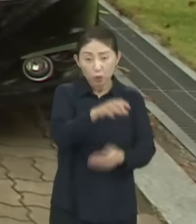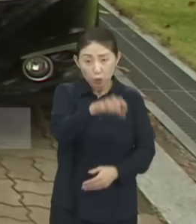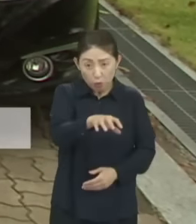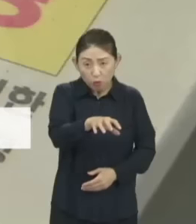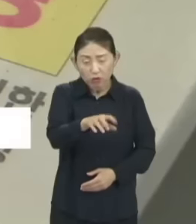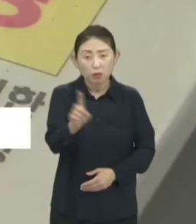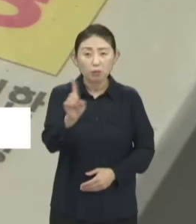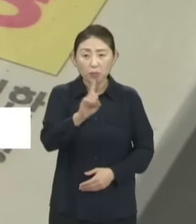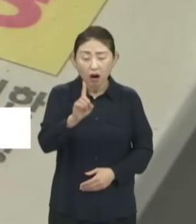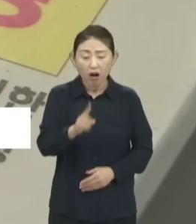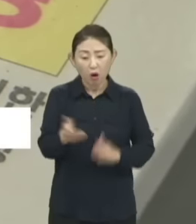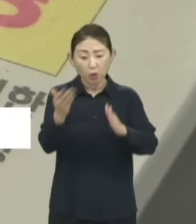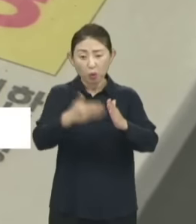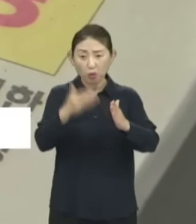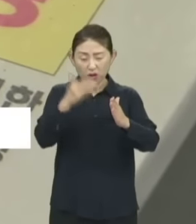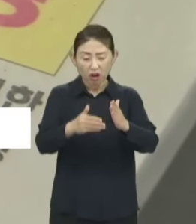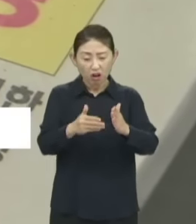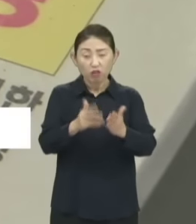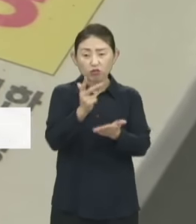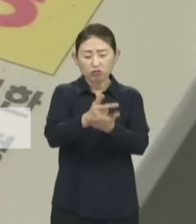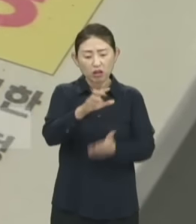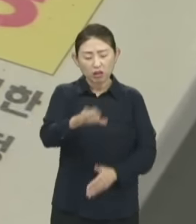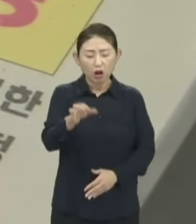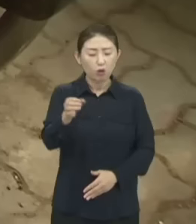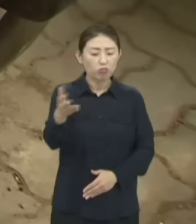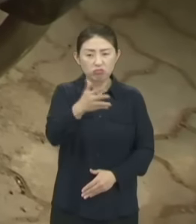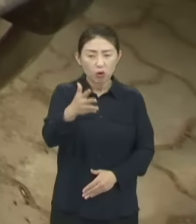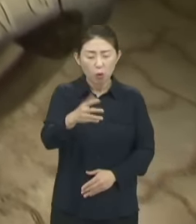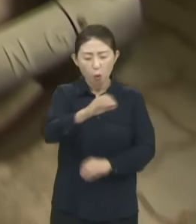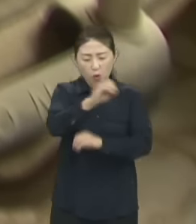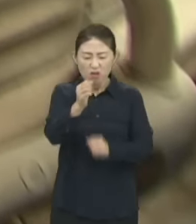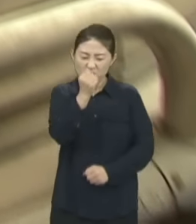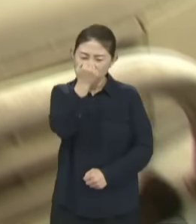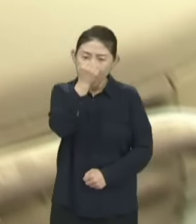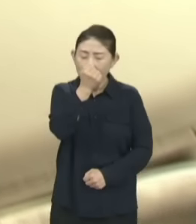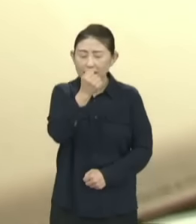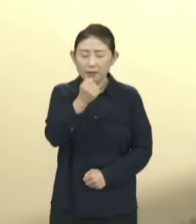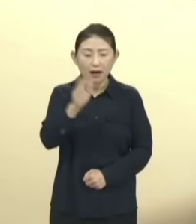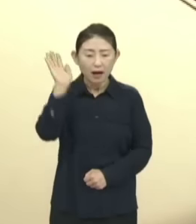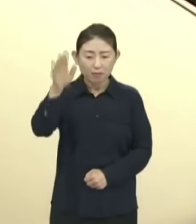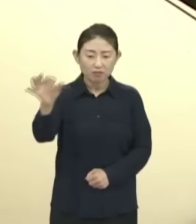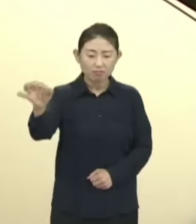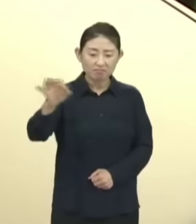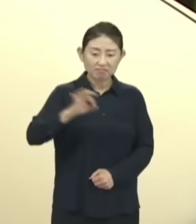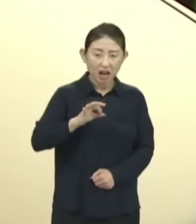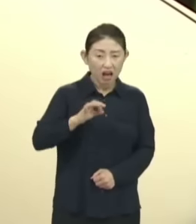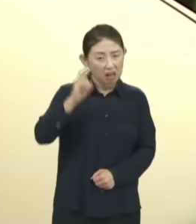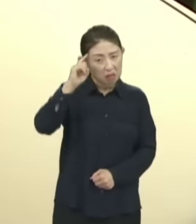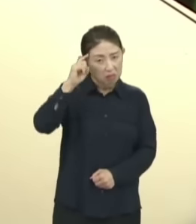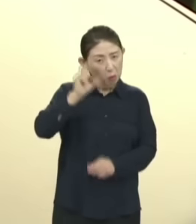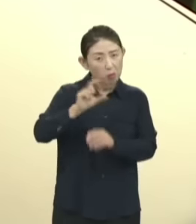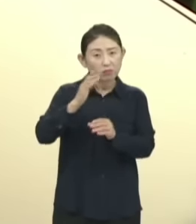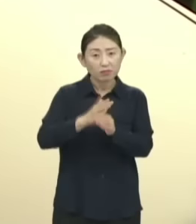지자체에선 공영 주차장 전면 유료화 전환 등 추가 대책을 고심 중입니다. TJB 박범식입니다.